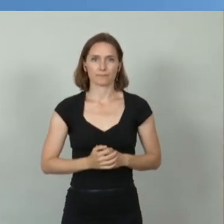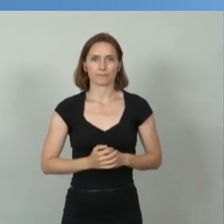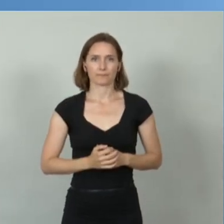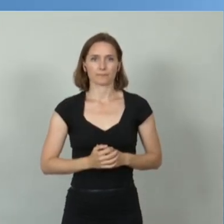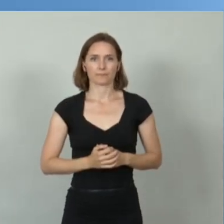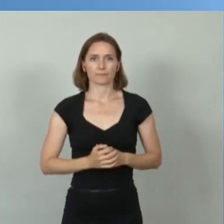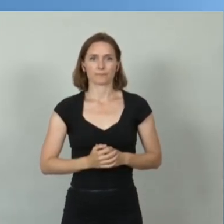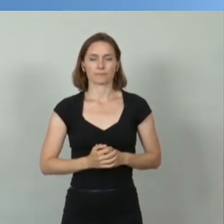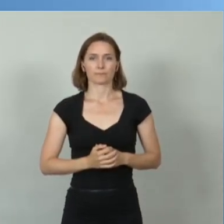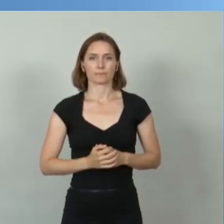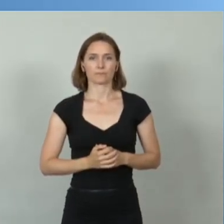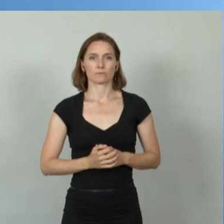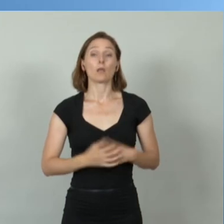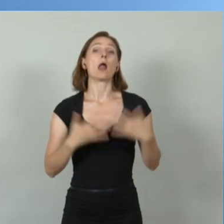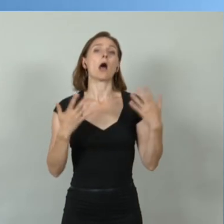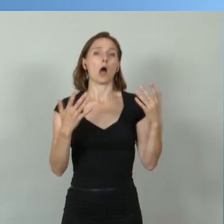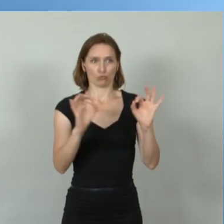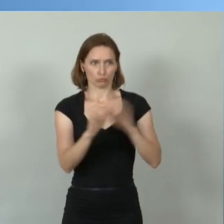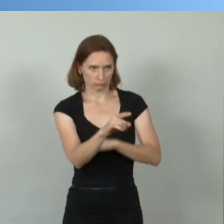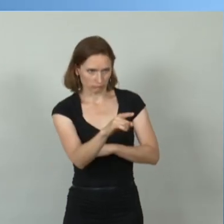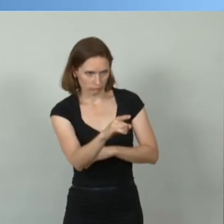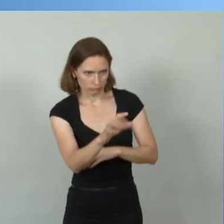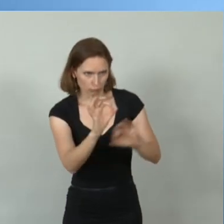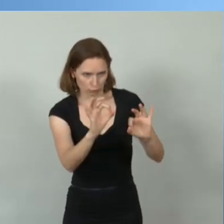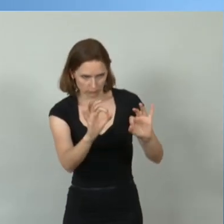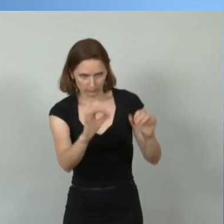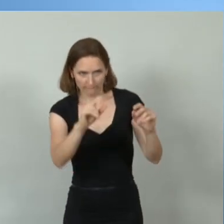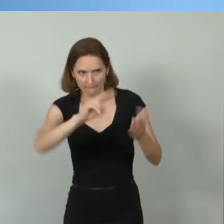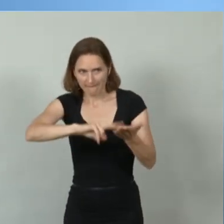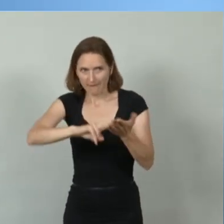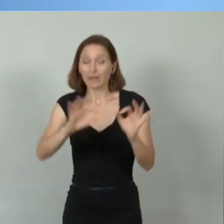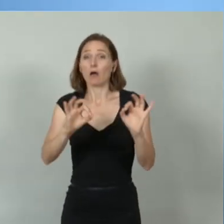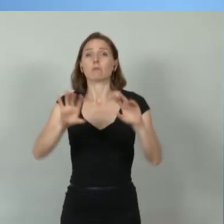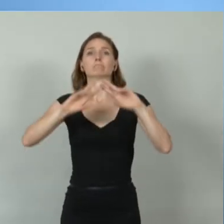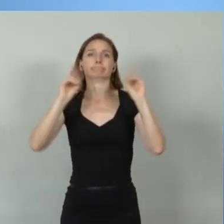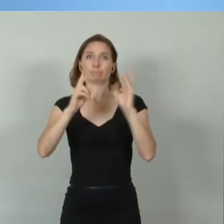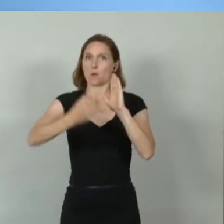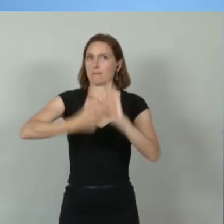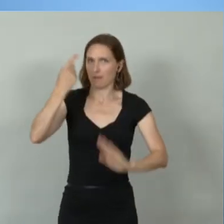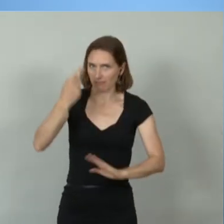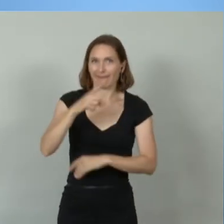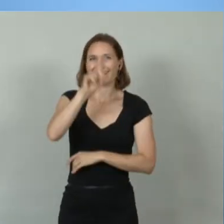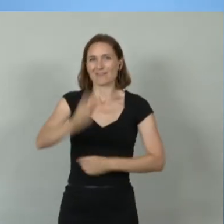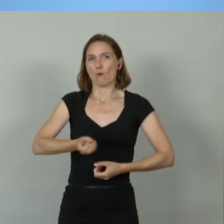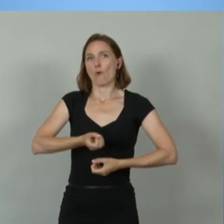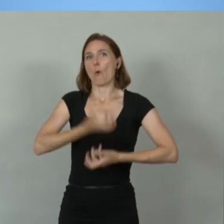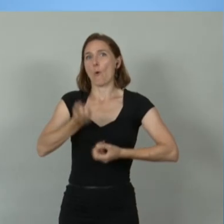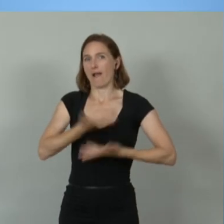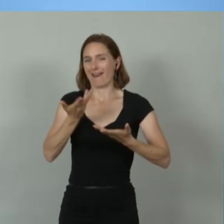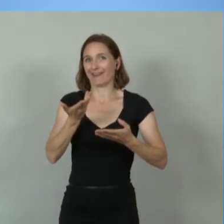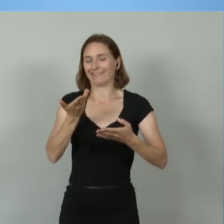oui alors effectivement bon point effectivement je rappelle que les questions orales sont assez mal nommées puisqu'en fait c'est des questions